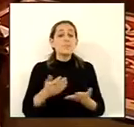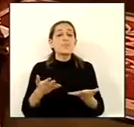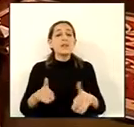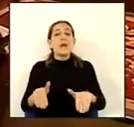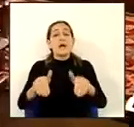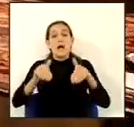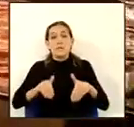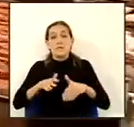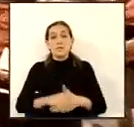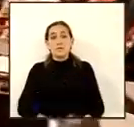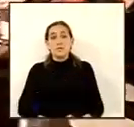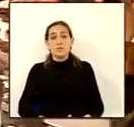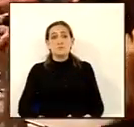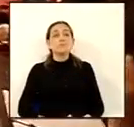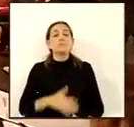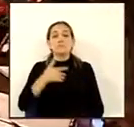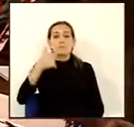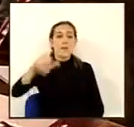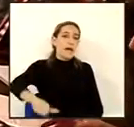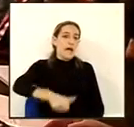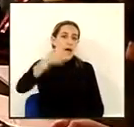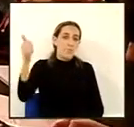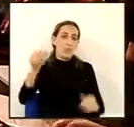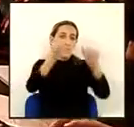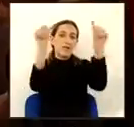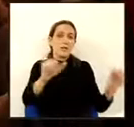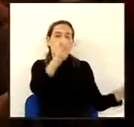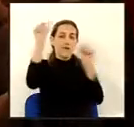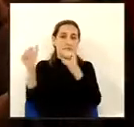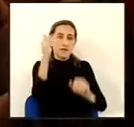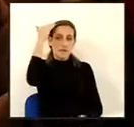Abstencions? Queda aprovat la figura de síndic.